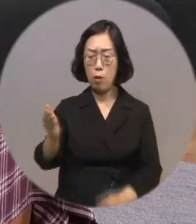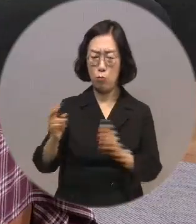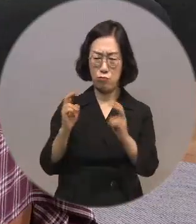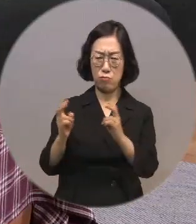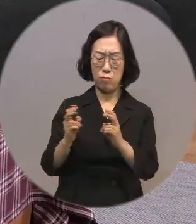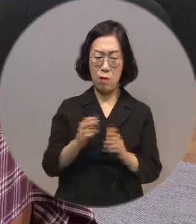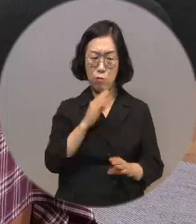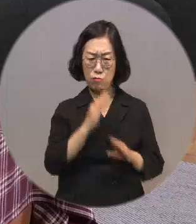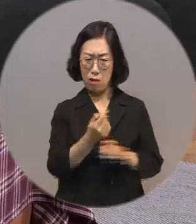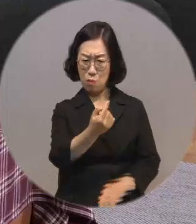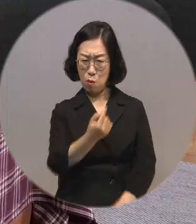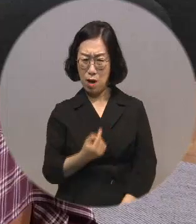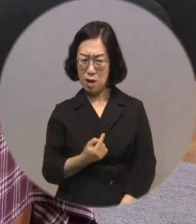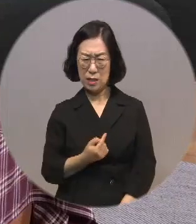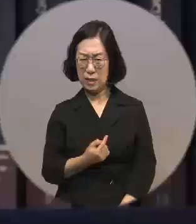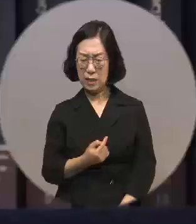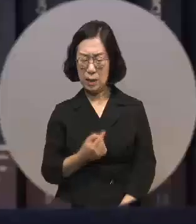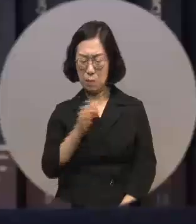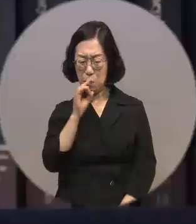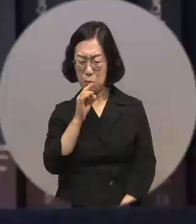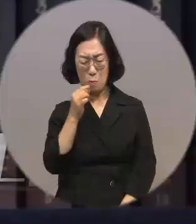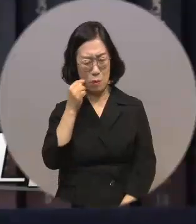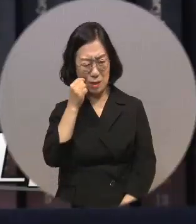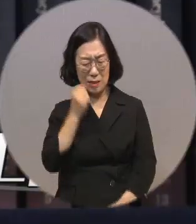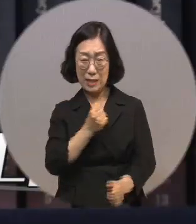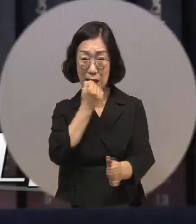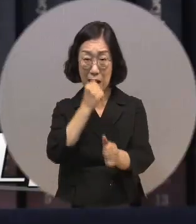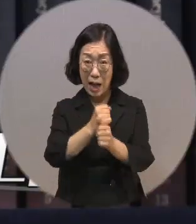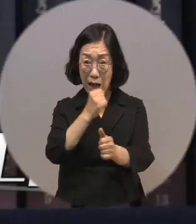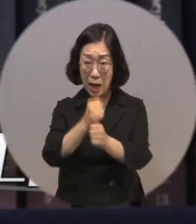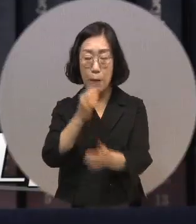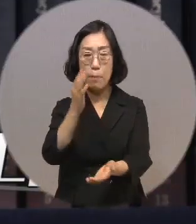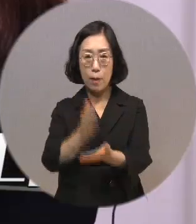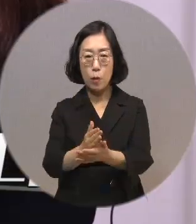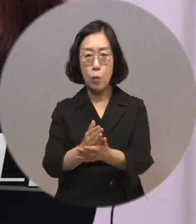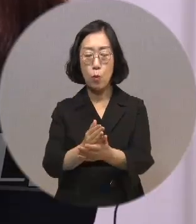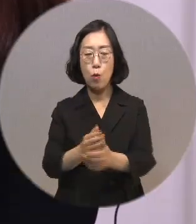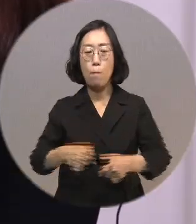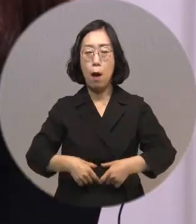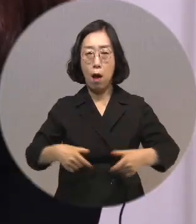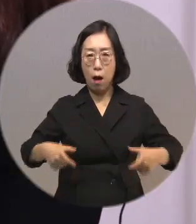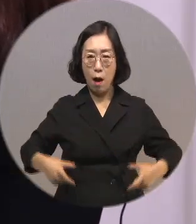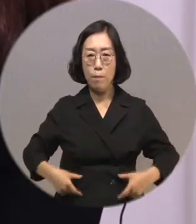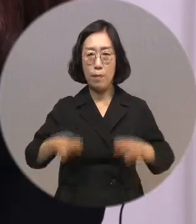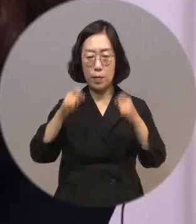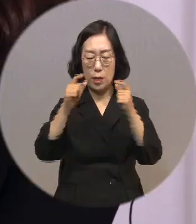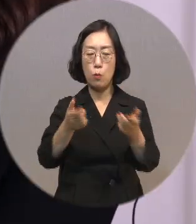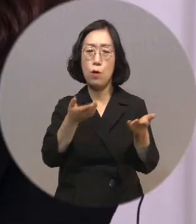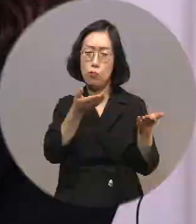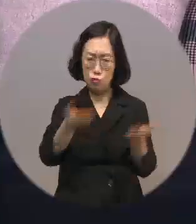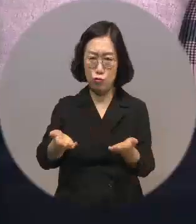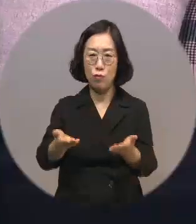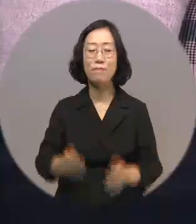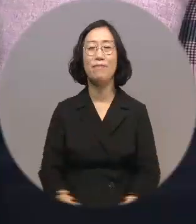사람은 이것밖에 못할 거야 라는 게 아니라 한 번만 더 기회를 주셨으면 좋겠습니다.